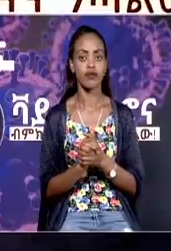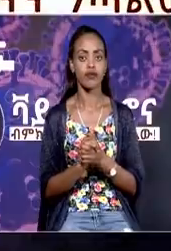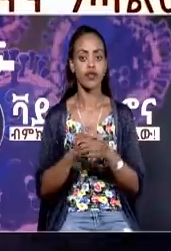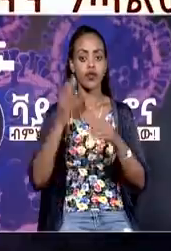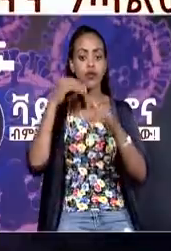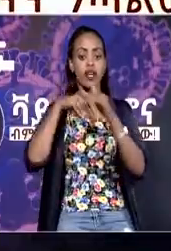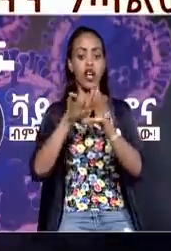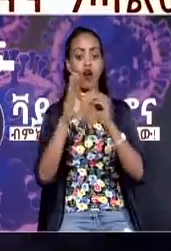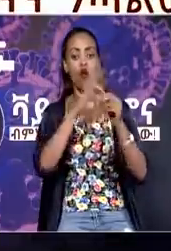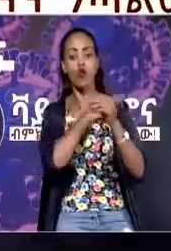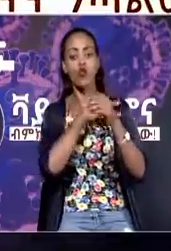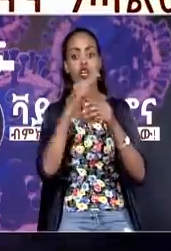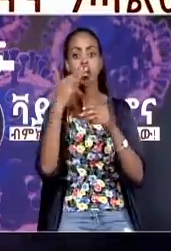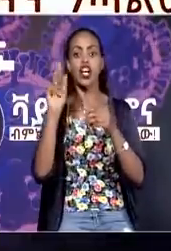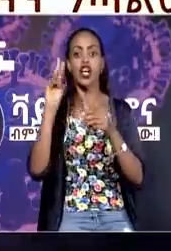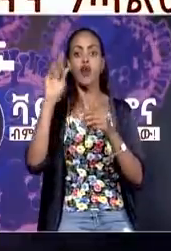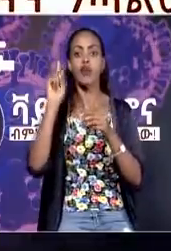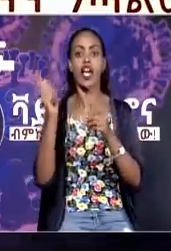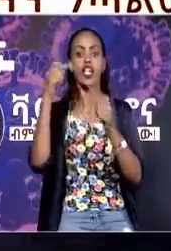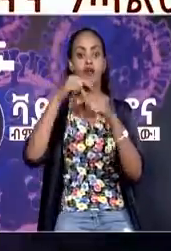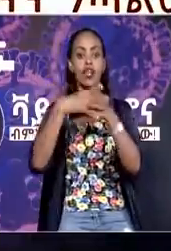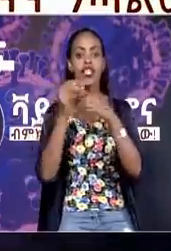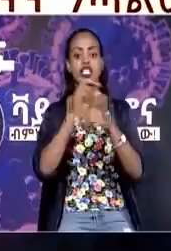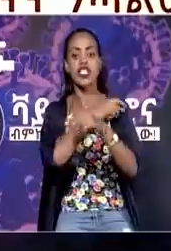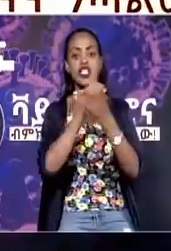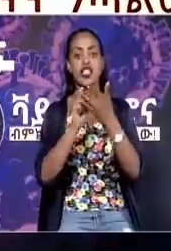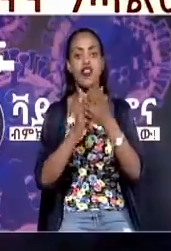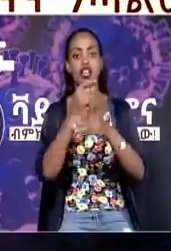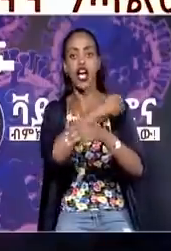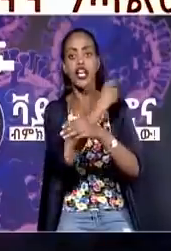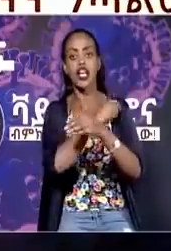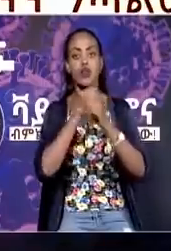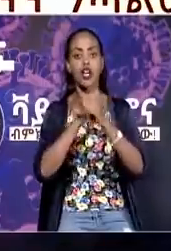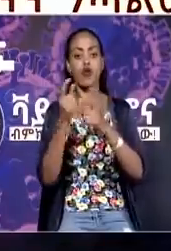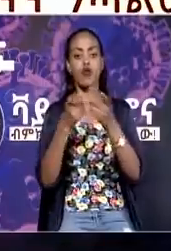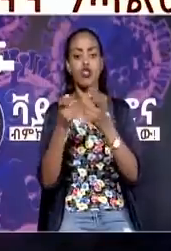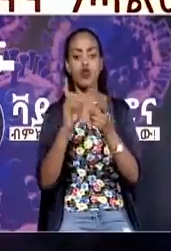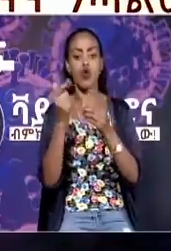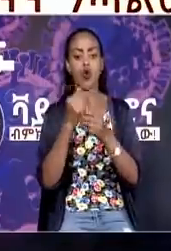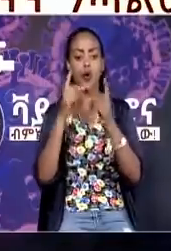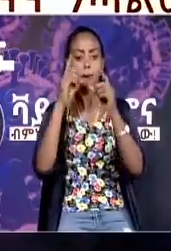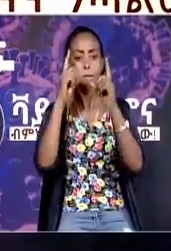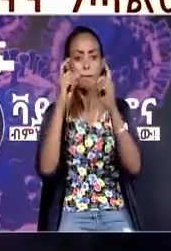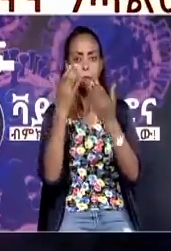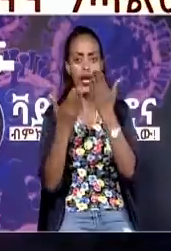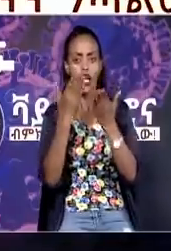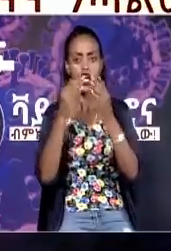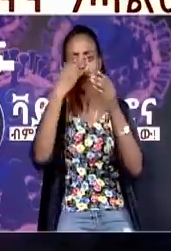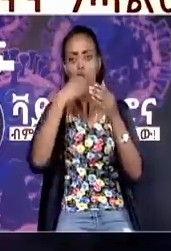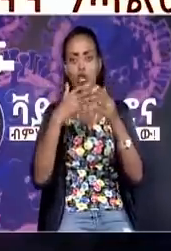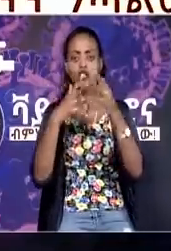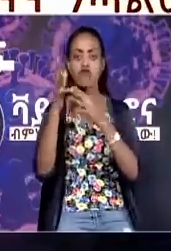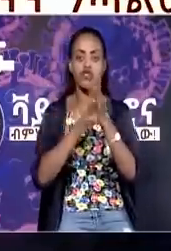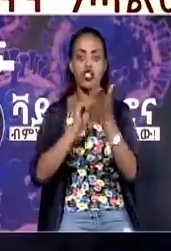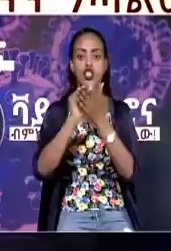مباتاو هوسبيتال ريمران بيتحفت عنا كفلة كتما عيدارن نمكل هالا مكوطارن فيروس كورونا زوعل معك انموت ماسك غلاف سانتايزرن